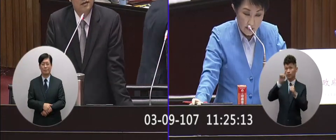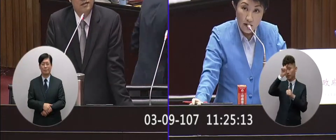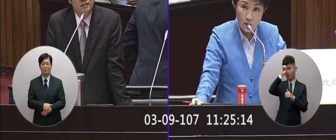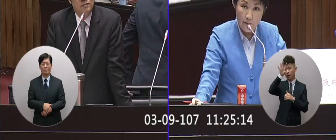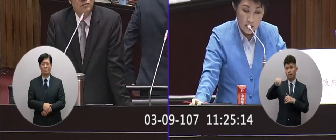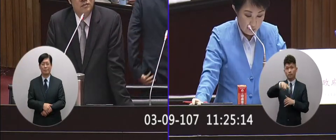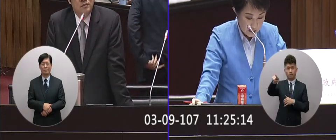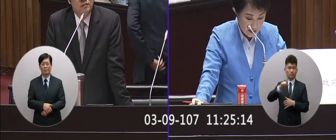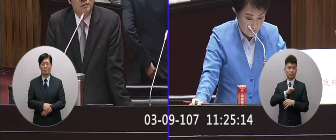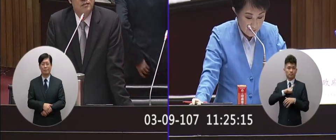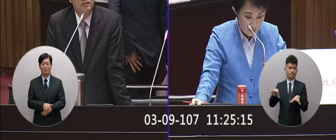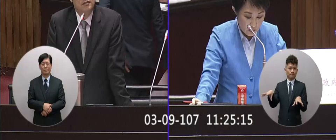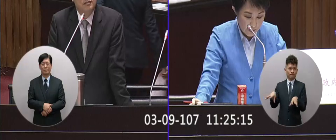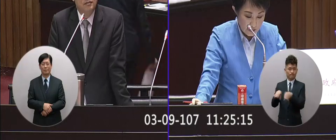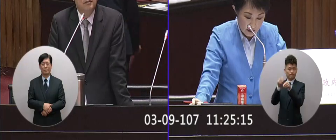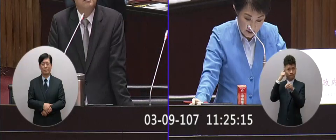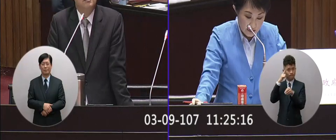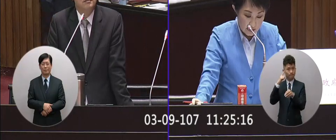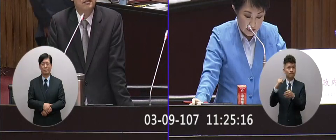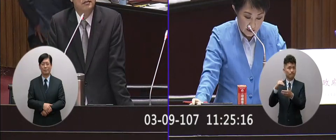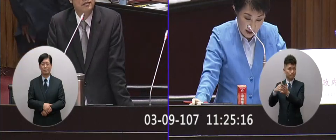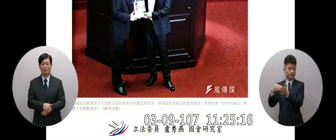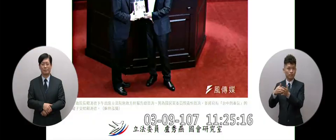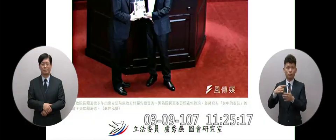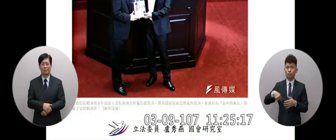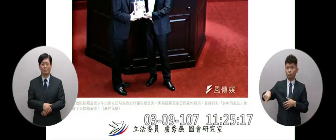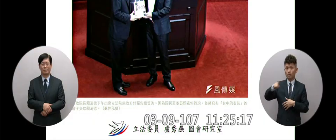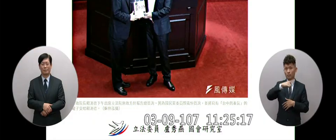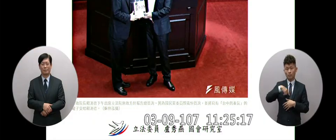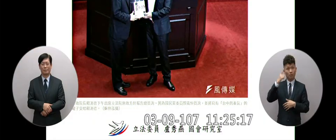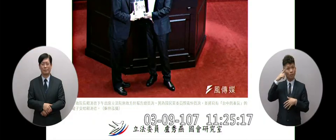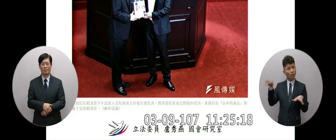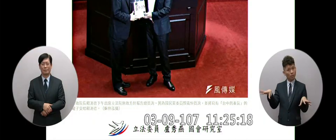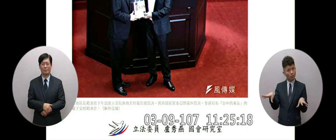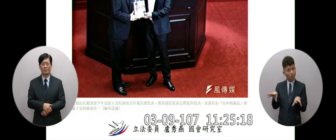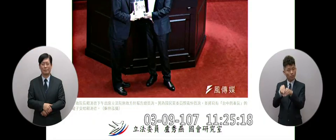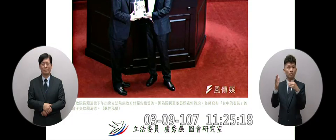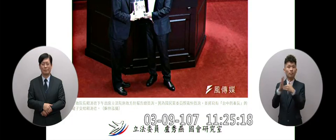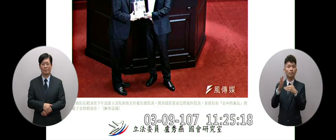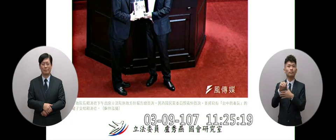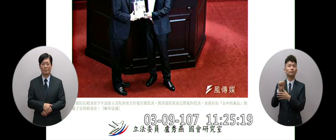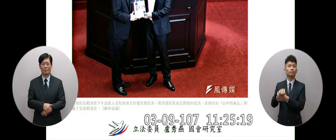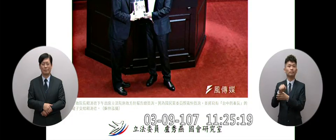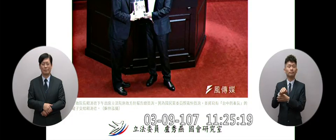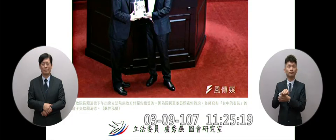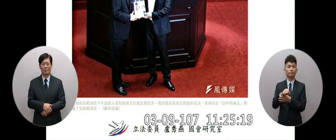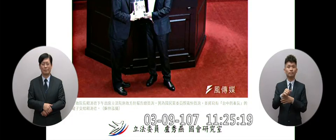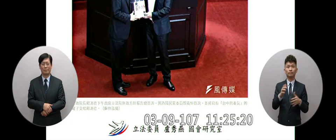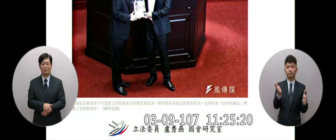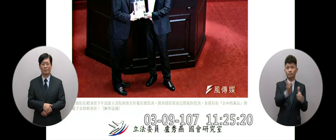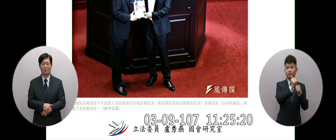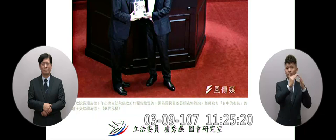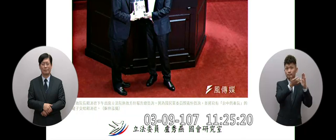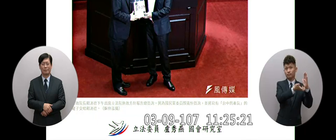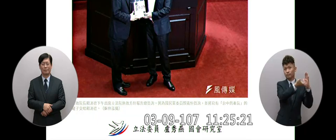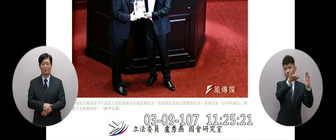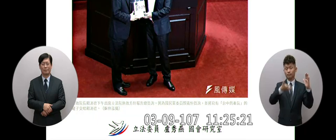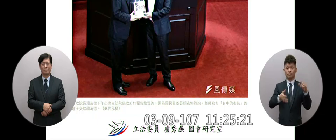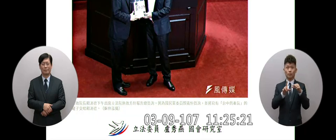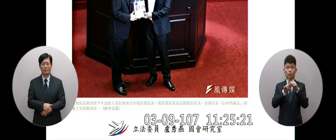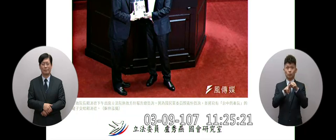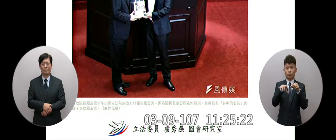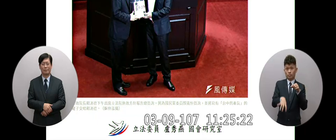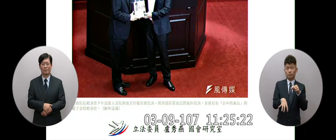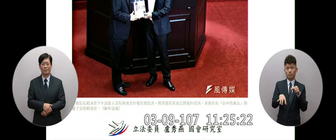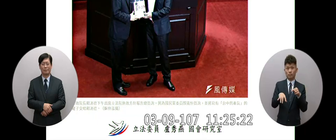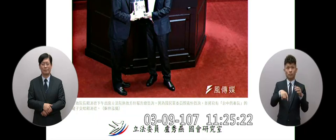合。那我报告院长，我们已经整合的差不多了，所以我们都同意中迁都中部。那我想请教赖院长，你们现